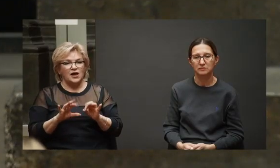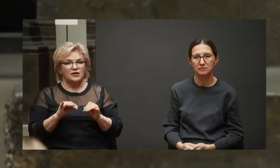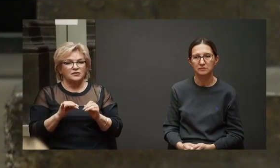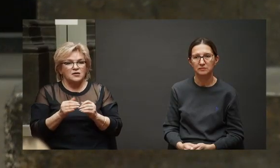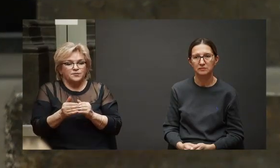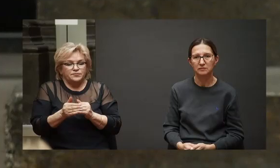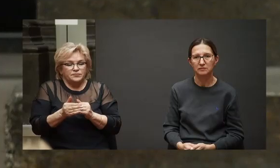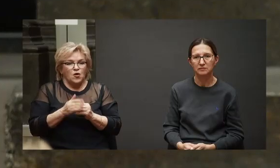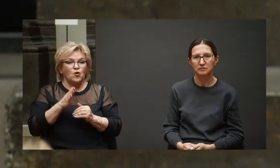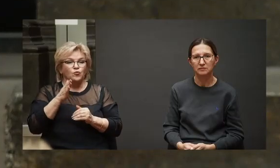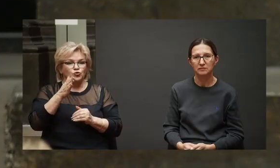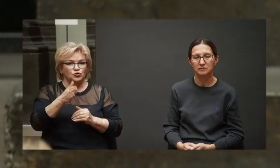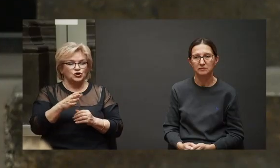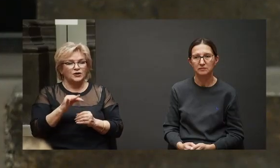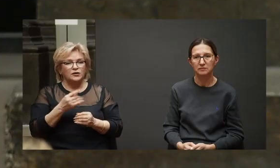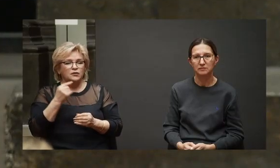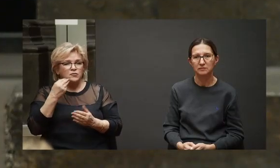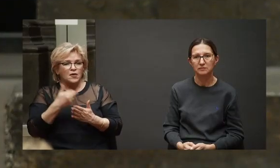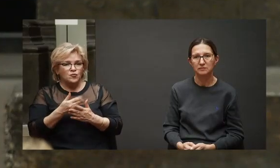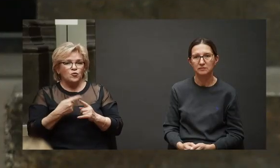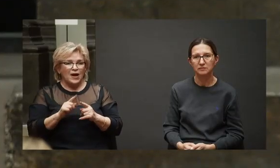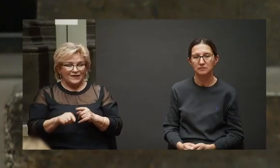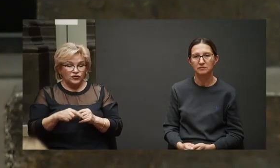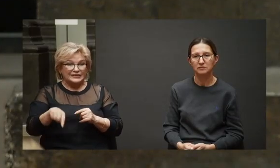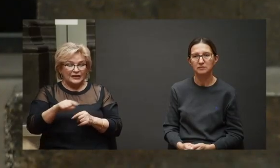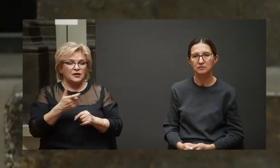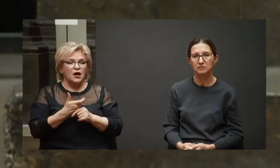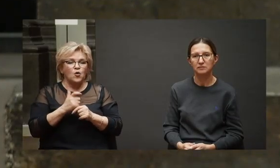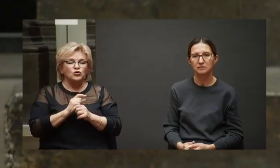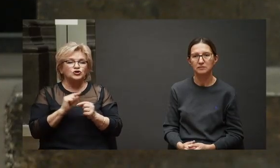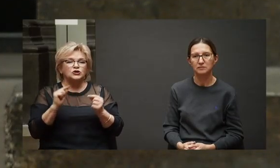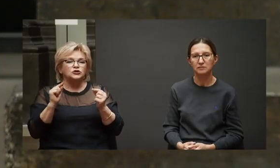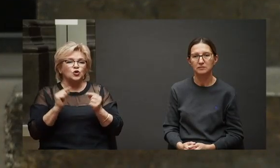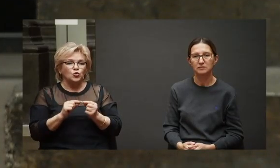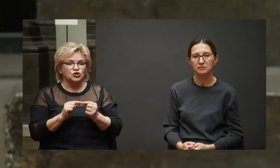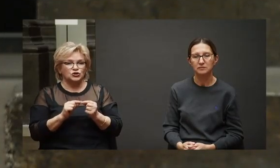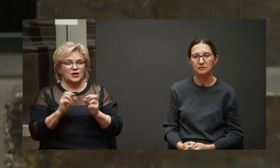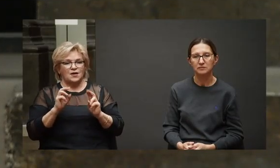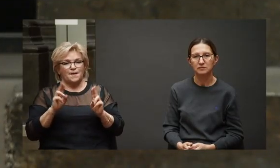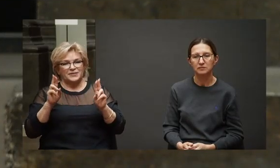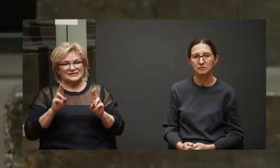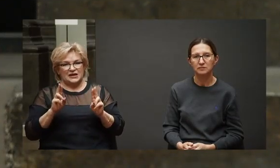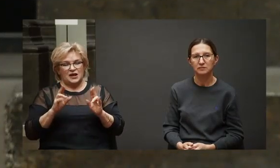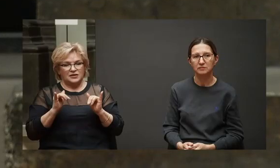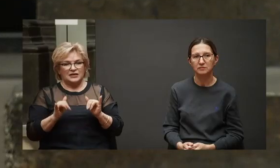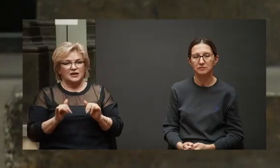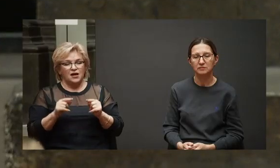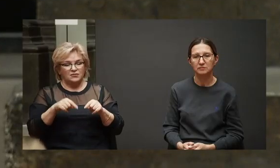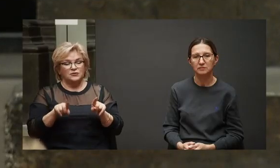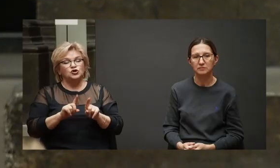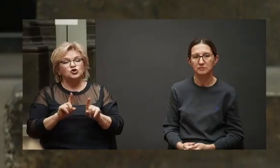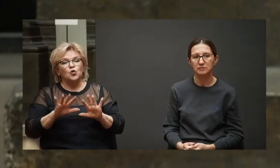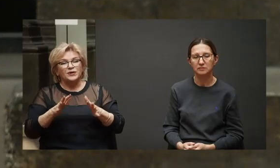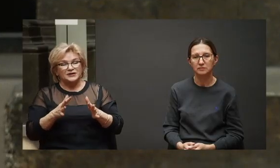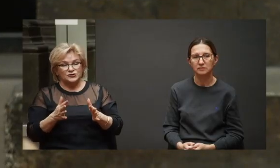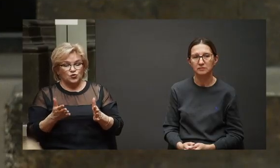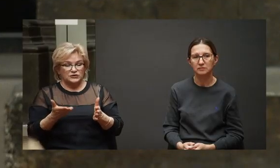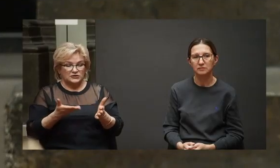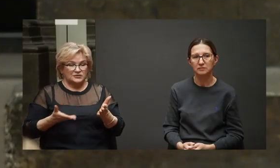предвидеть будущее. И, по-моему, это как раз очень точное определение для того, что происходит